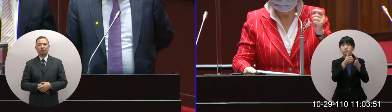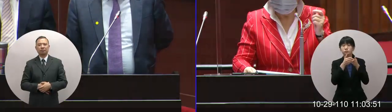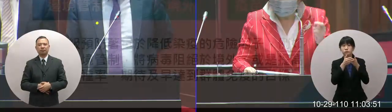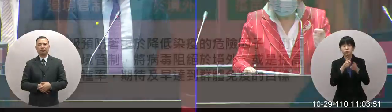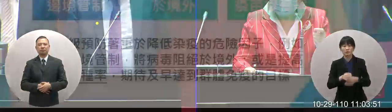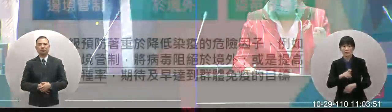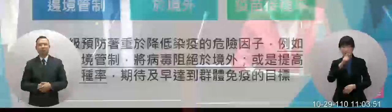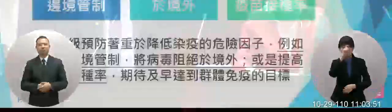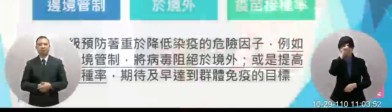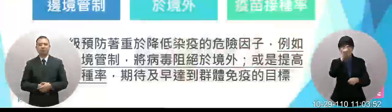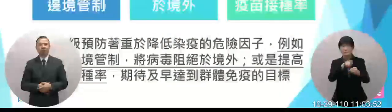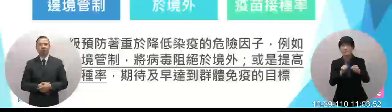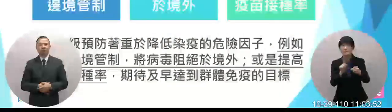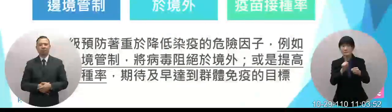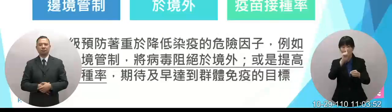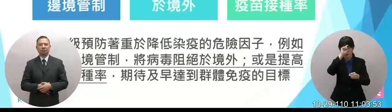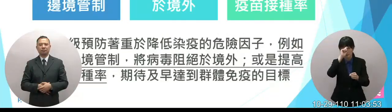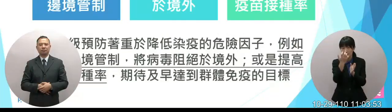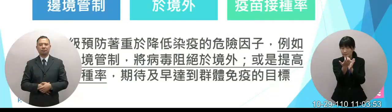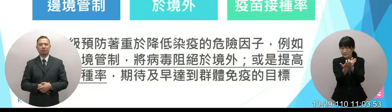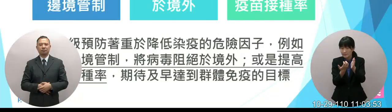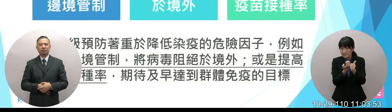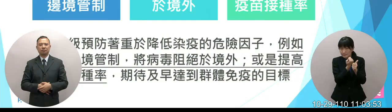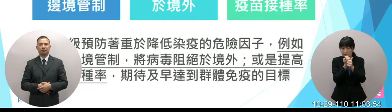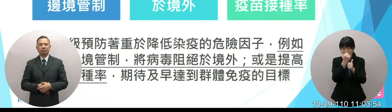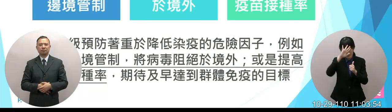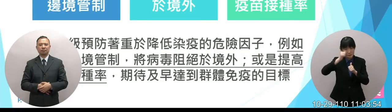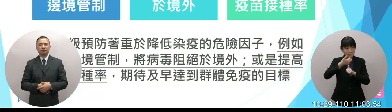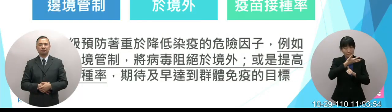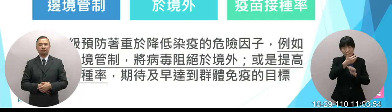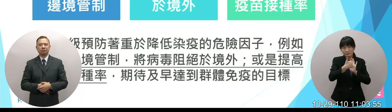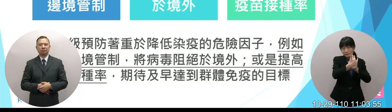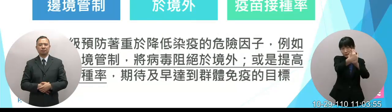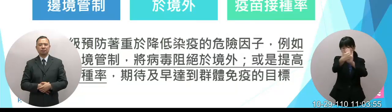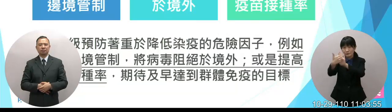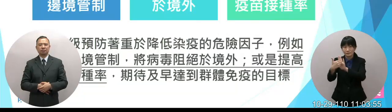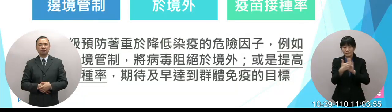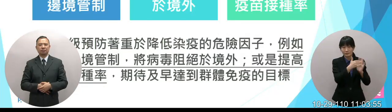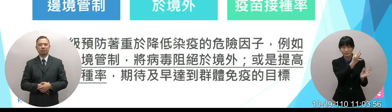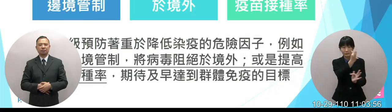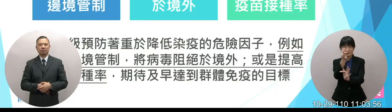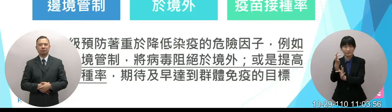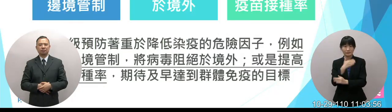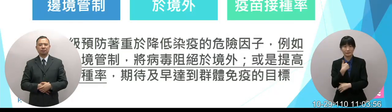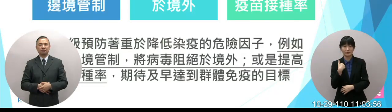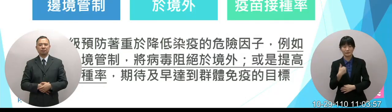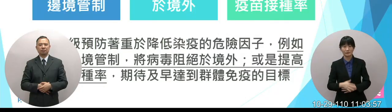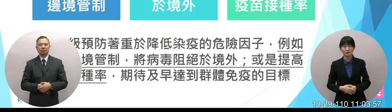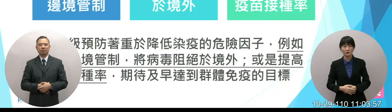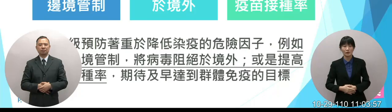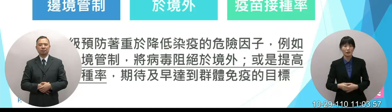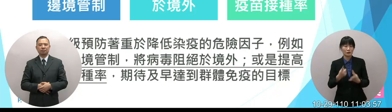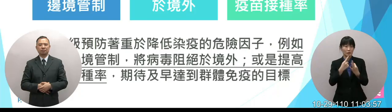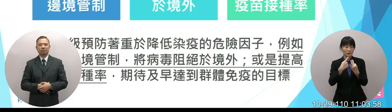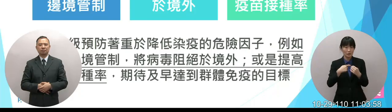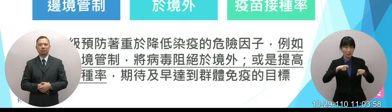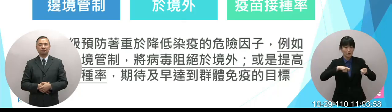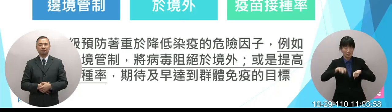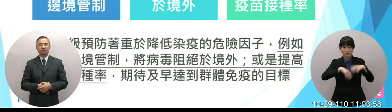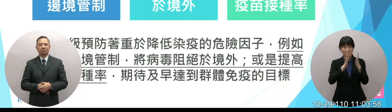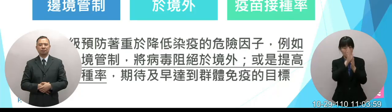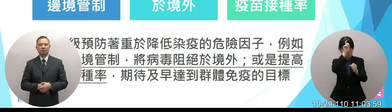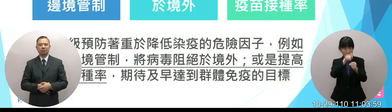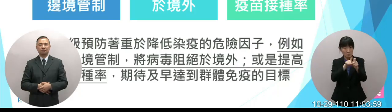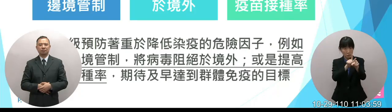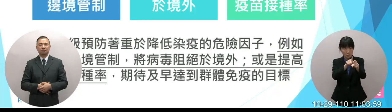够达到。早期达到群体免疫的目标，这些政策的规划固然都是有它的必要性，但